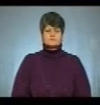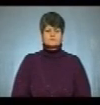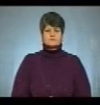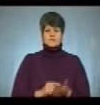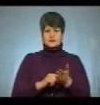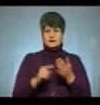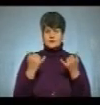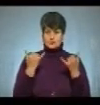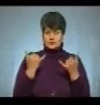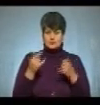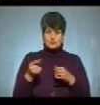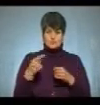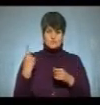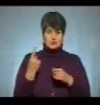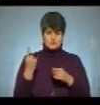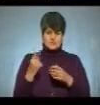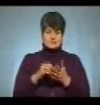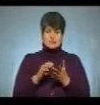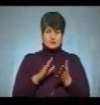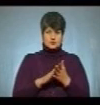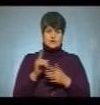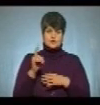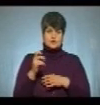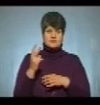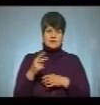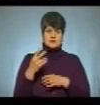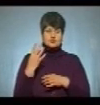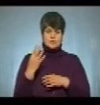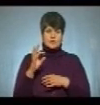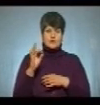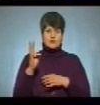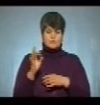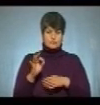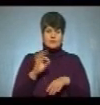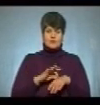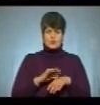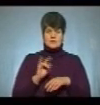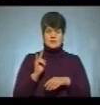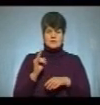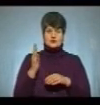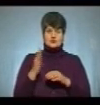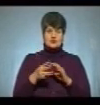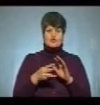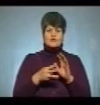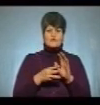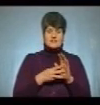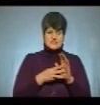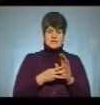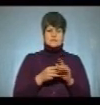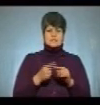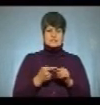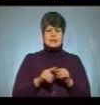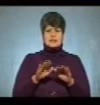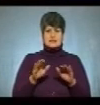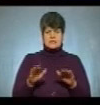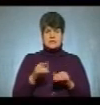Зазначу, на сьогодні у Тернопільській області зареєстровано 124 онкохворі дитини, 48 із них – діти з гематологічною патологією.